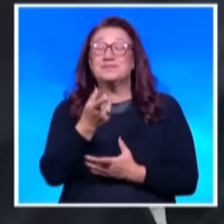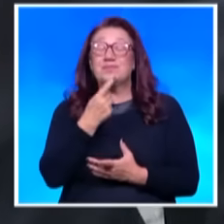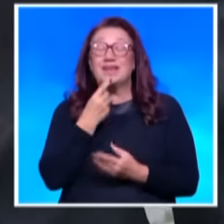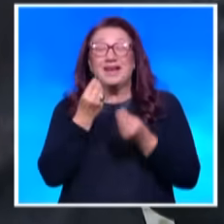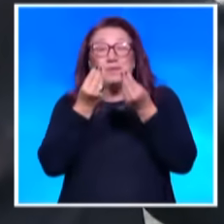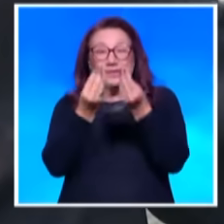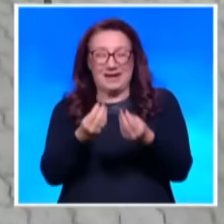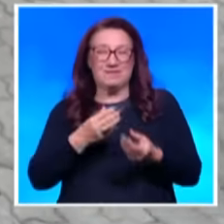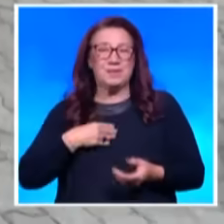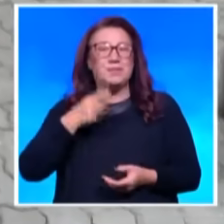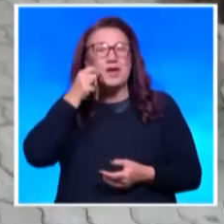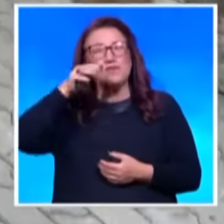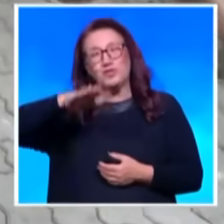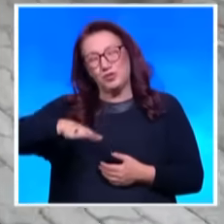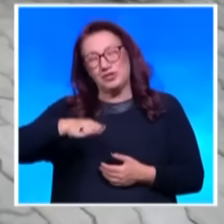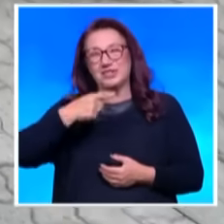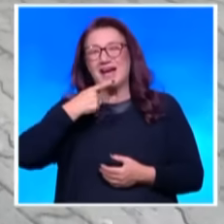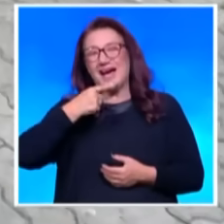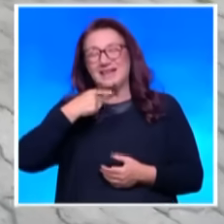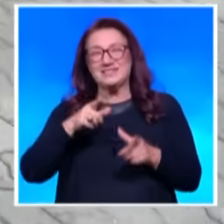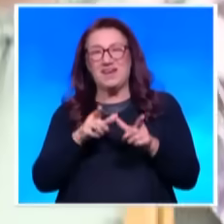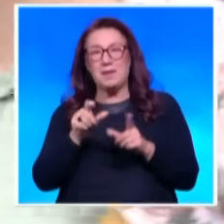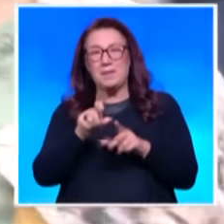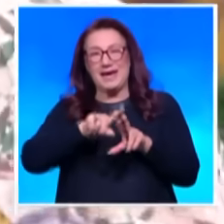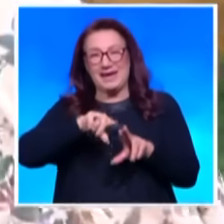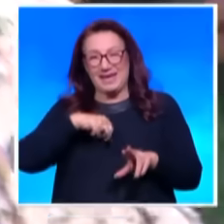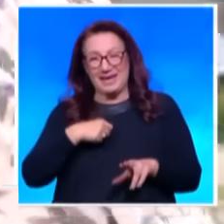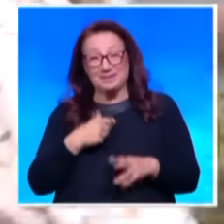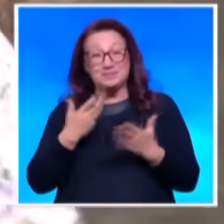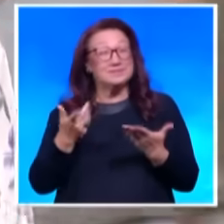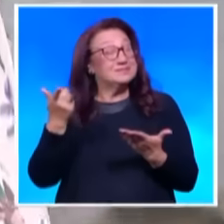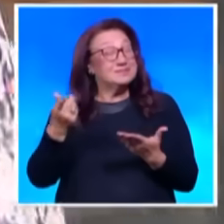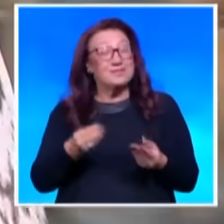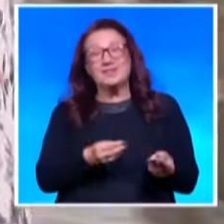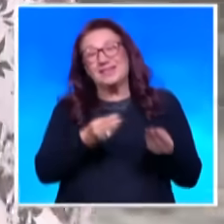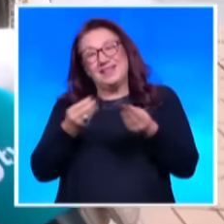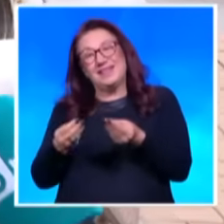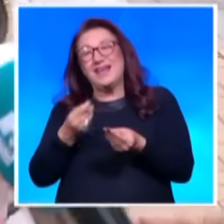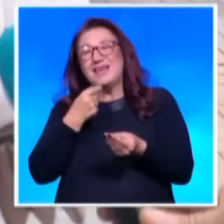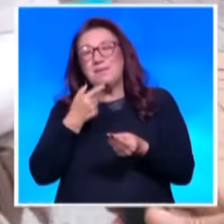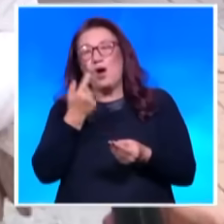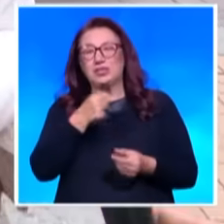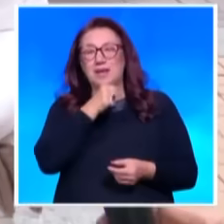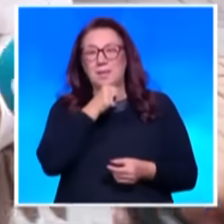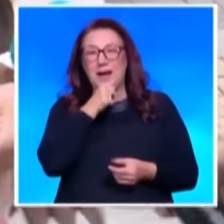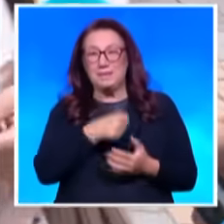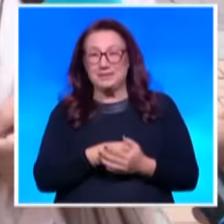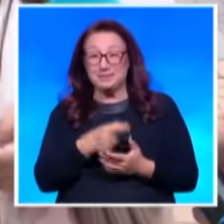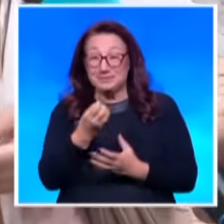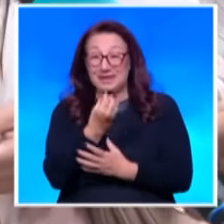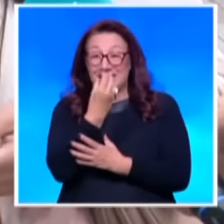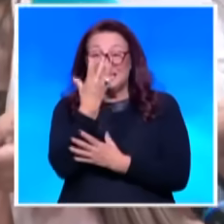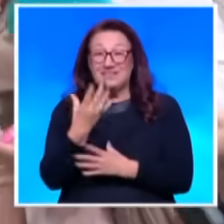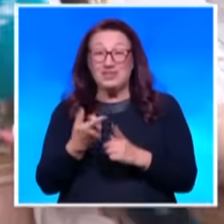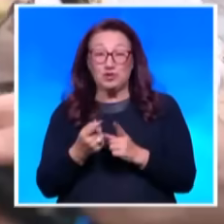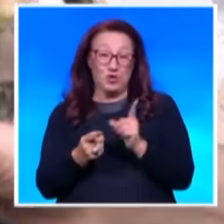моята внучка. Ако внучката е Мария, тя сигурно е кръстена на баба си Мария. Вашето цвете от кого е?